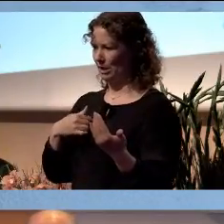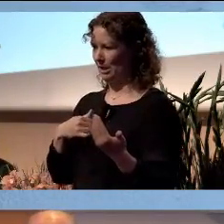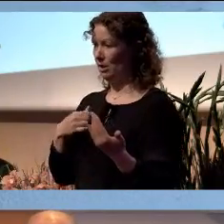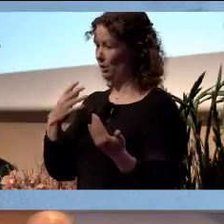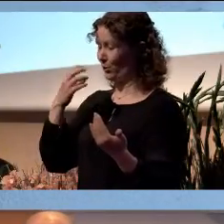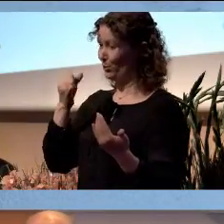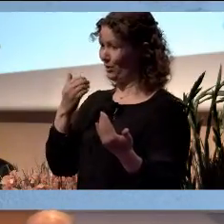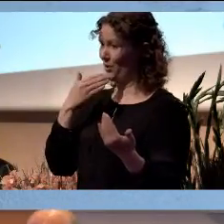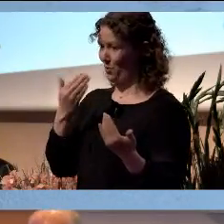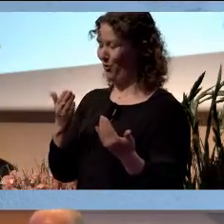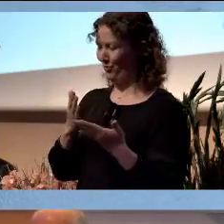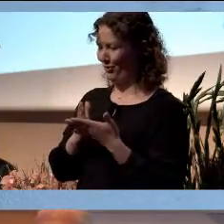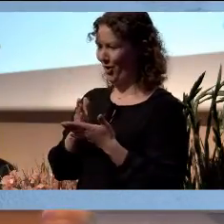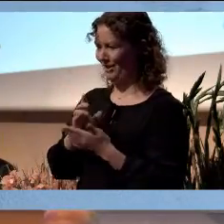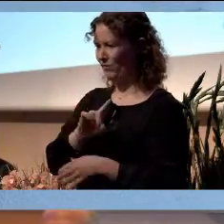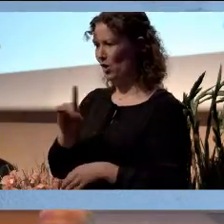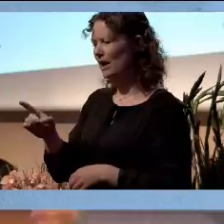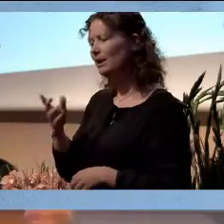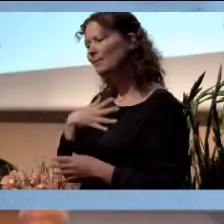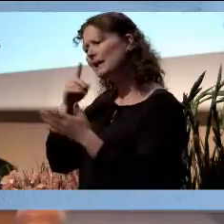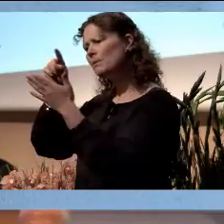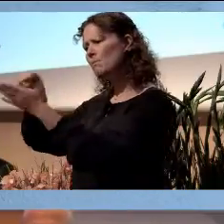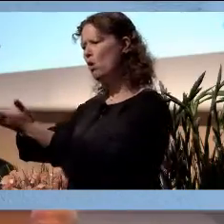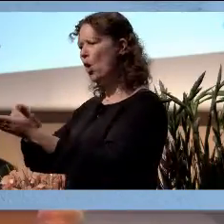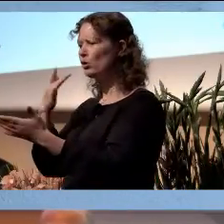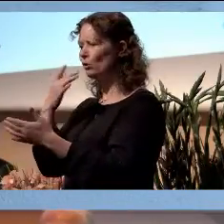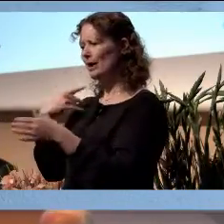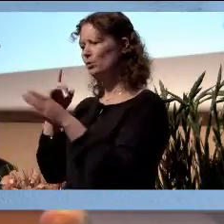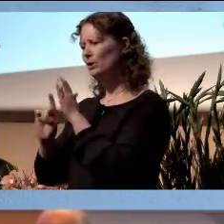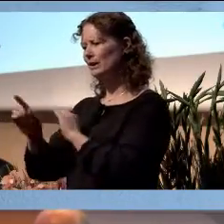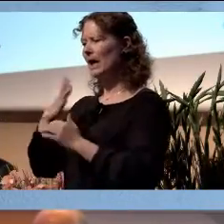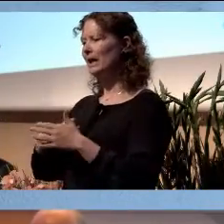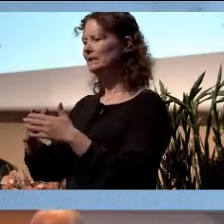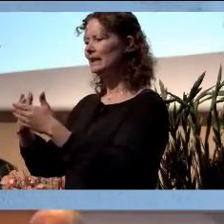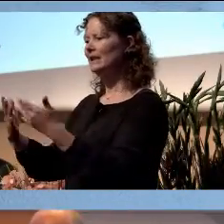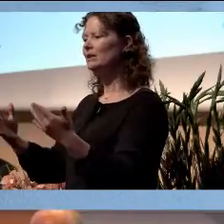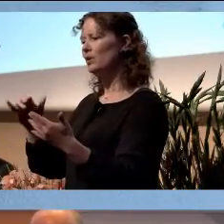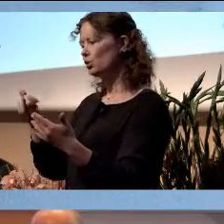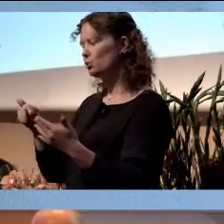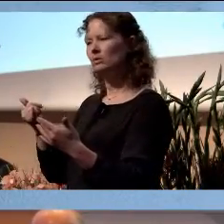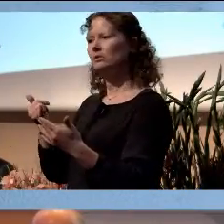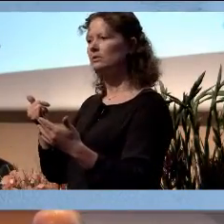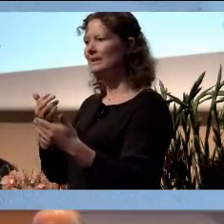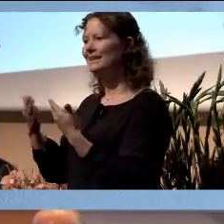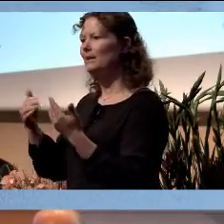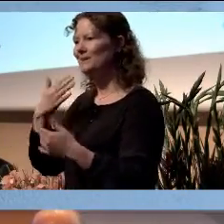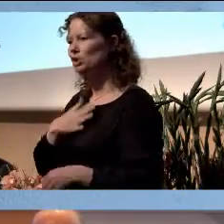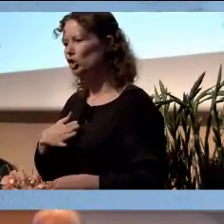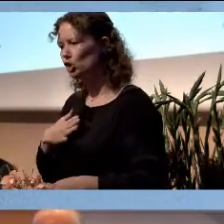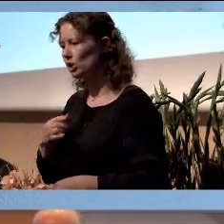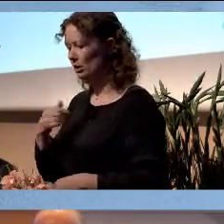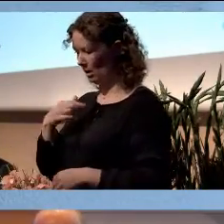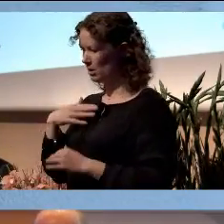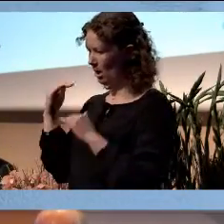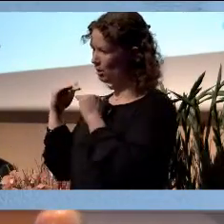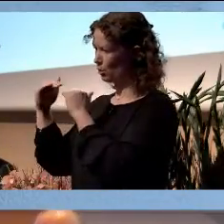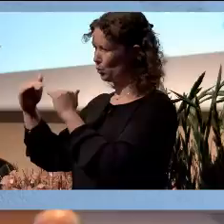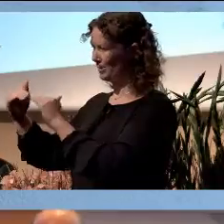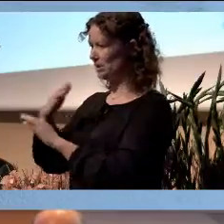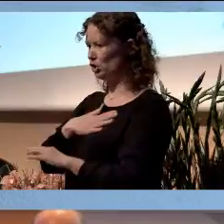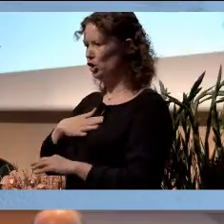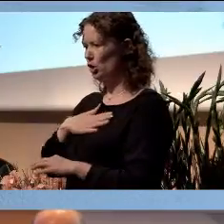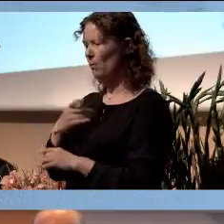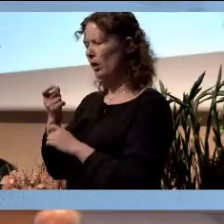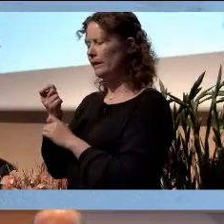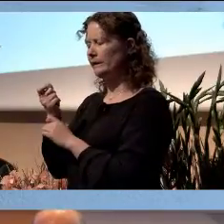Husker det ganske godt. Målet mitt når jeg går i helsetjenesten er å ikke bli syk. Jeg har kronisk sykdom, det er